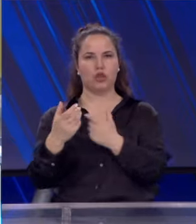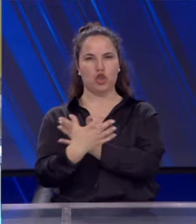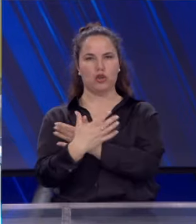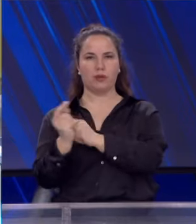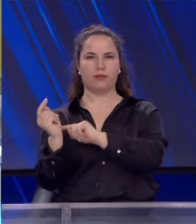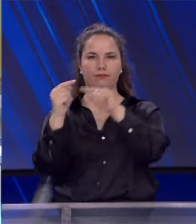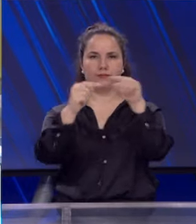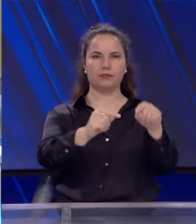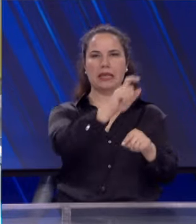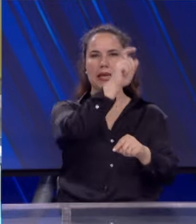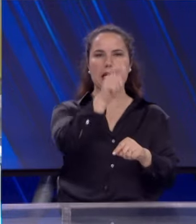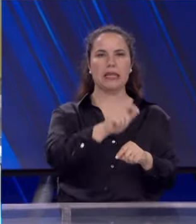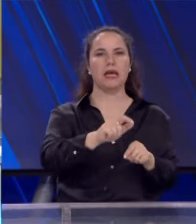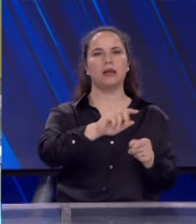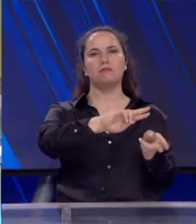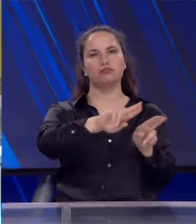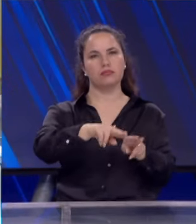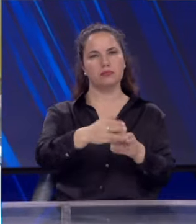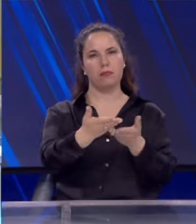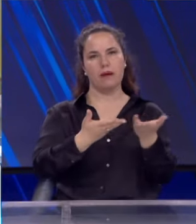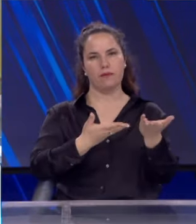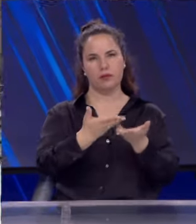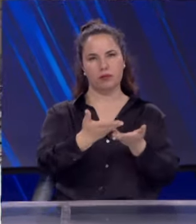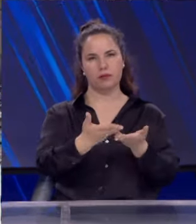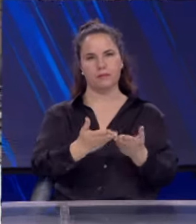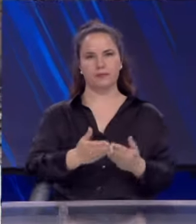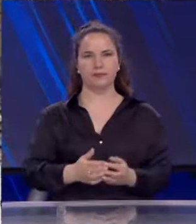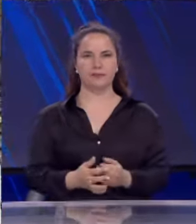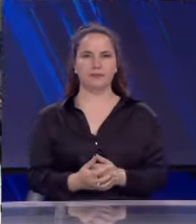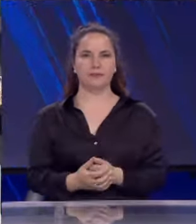të nënshkruar këtë marrëveshje të shumë pritur.